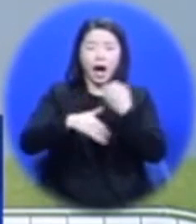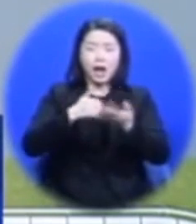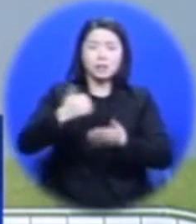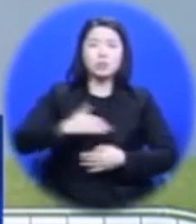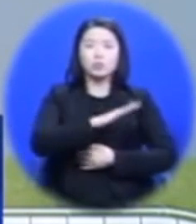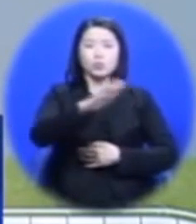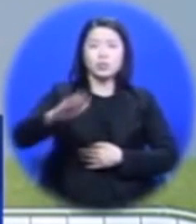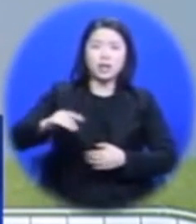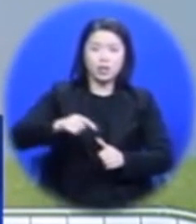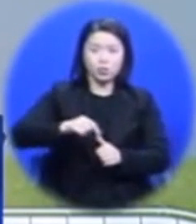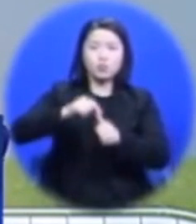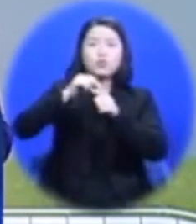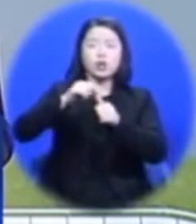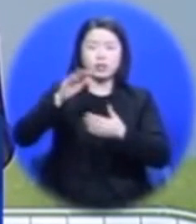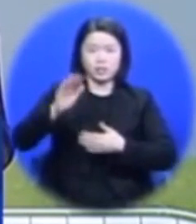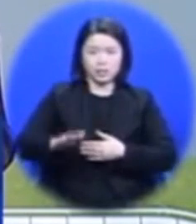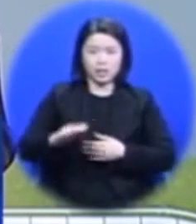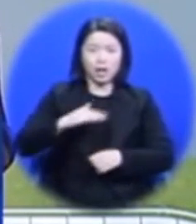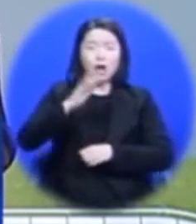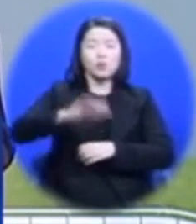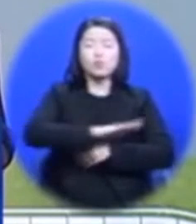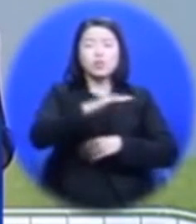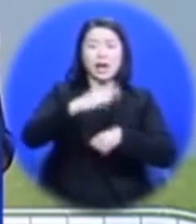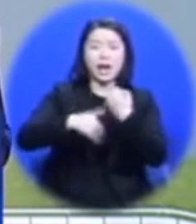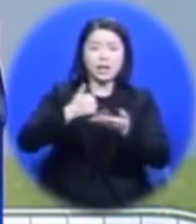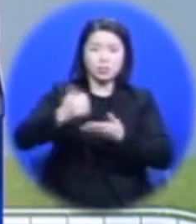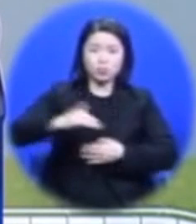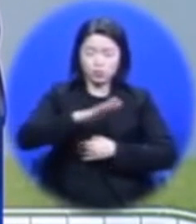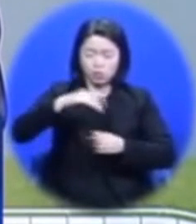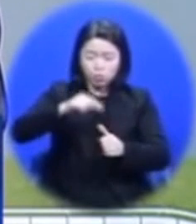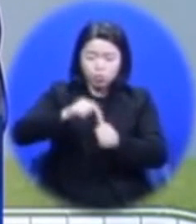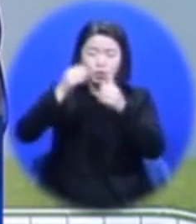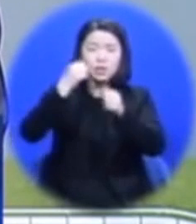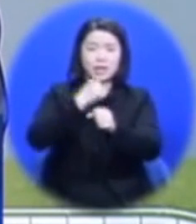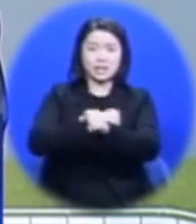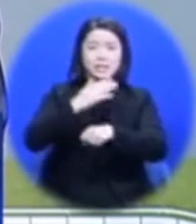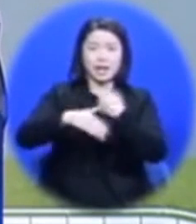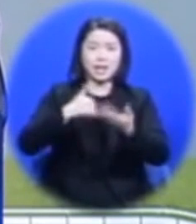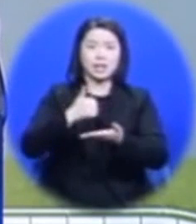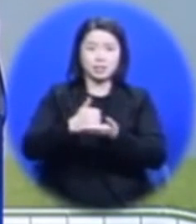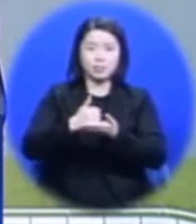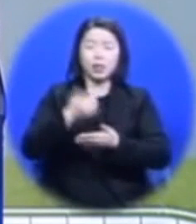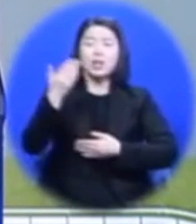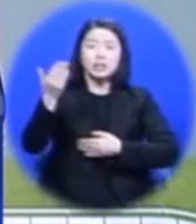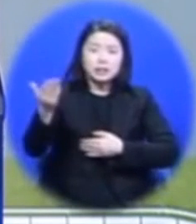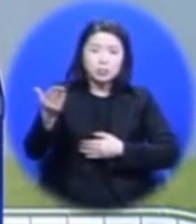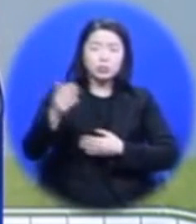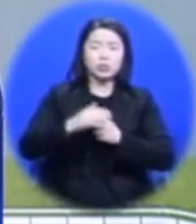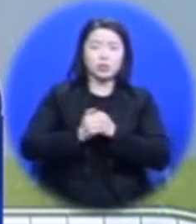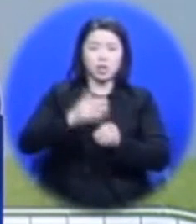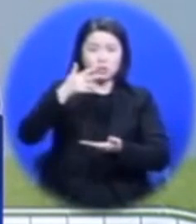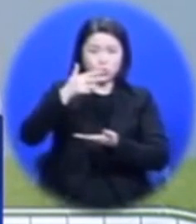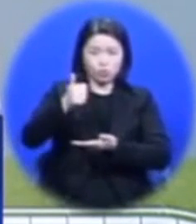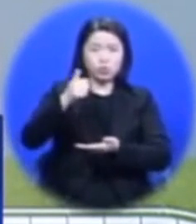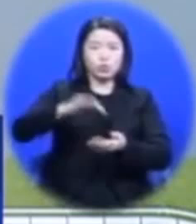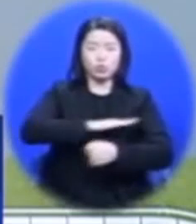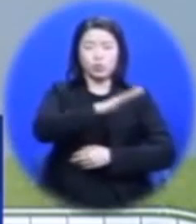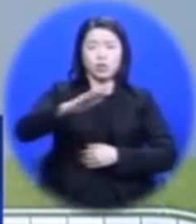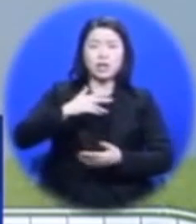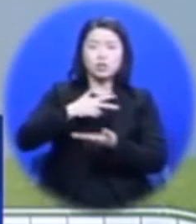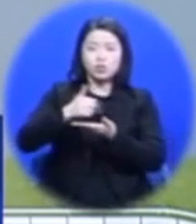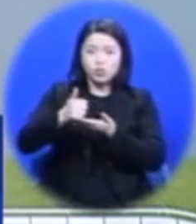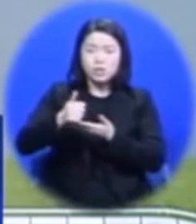구원이시다. 우리의 하나님은 우리를 구원하시는 하나님이시다. 그분은 주 우리의